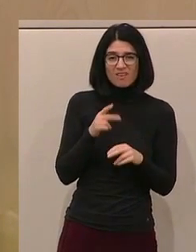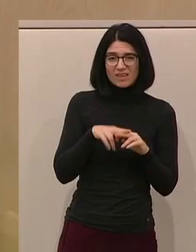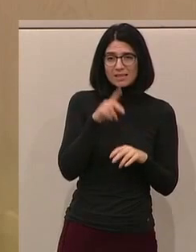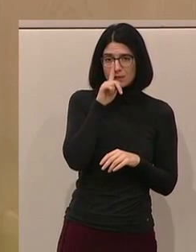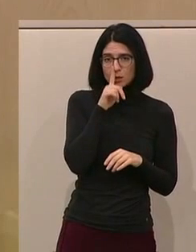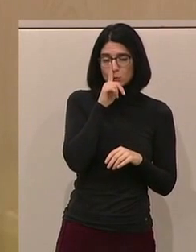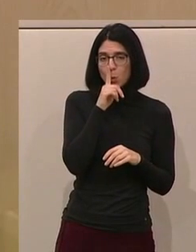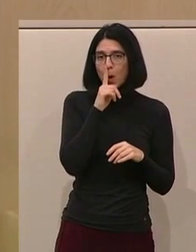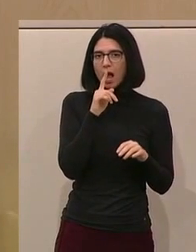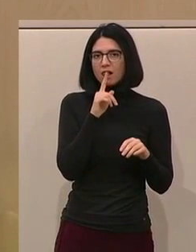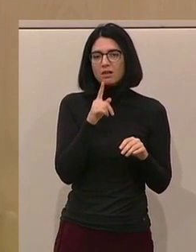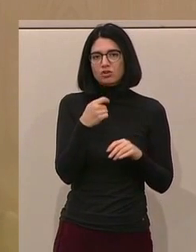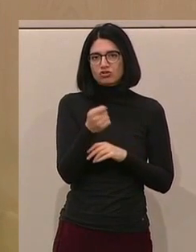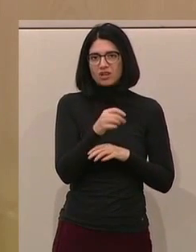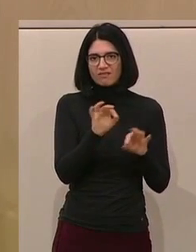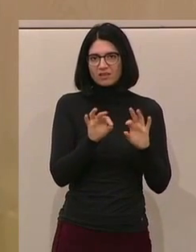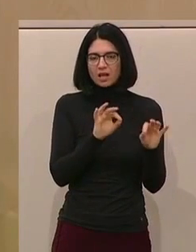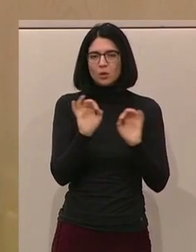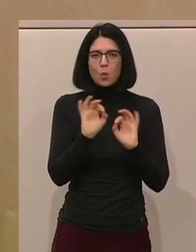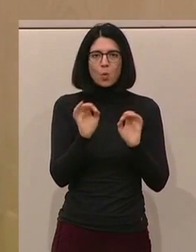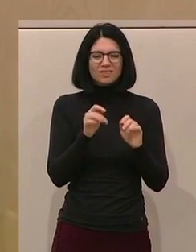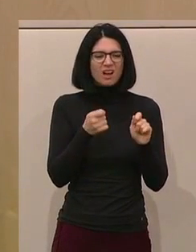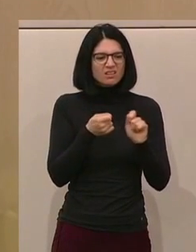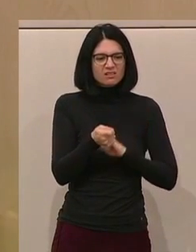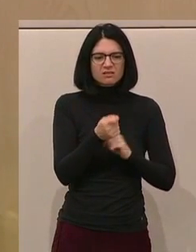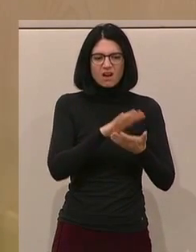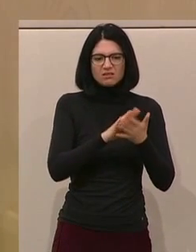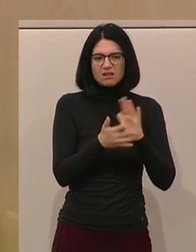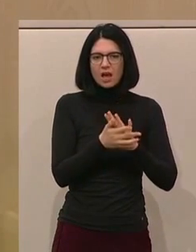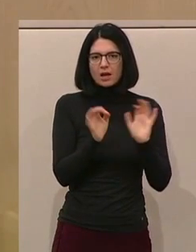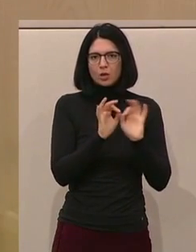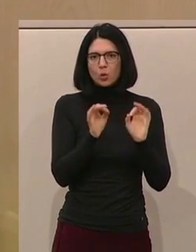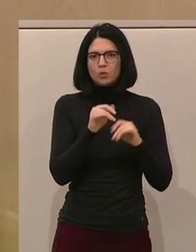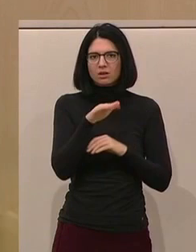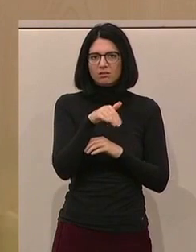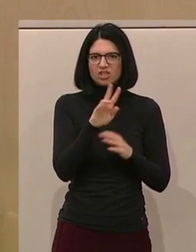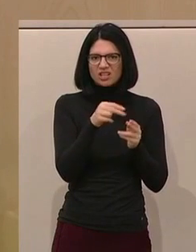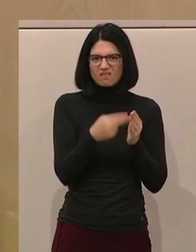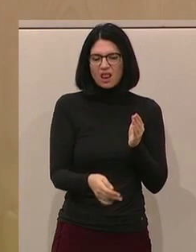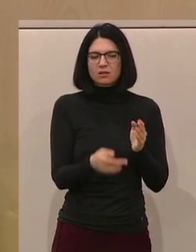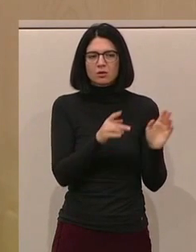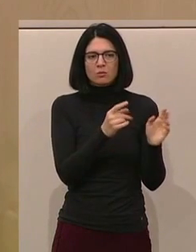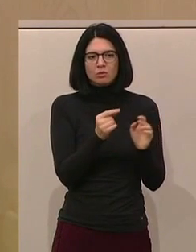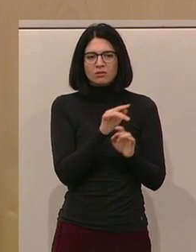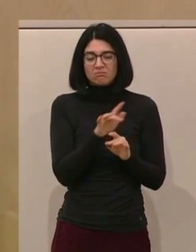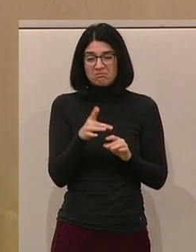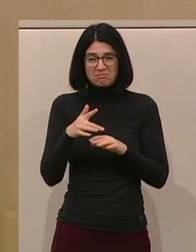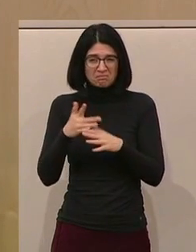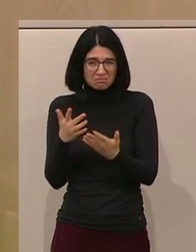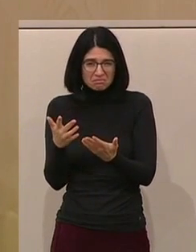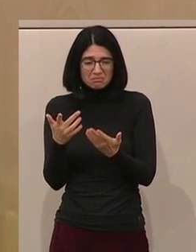Sexualstraftaten oder Zwangsheirat, Genitalverstümmelung, Kollegin Kugler hat es schon gesagt, fänden dieses Netz nicht